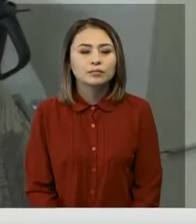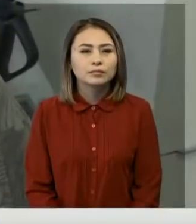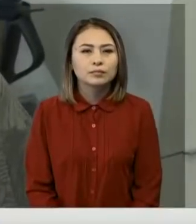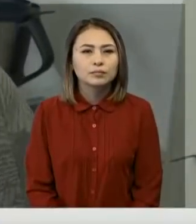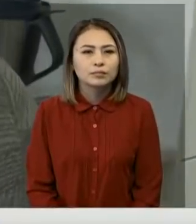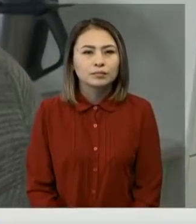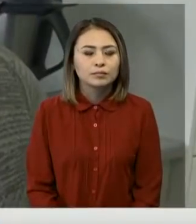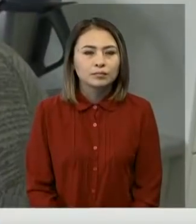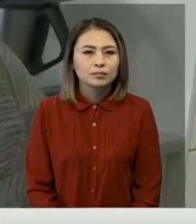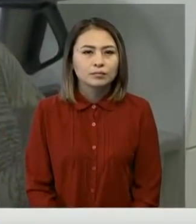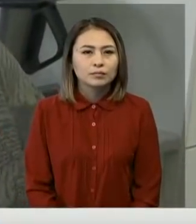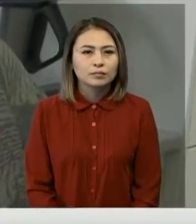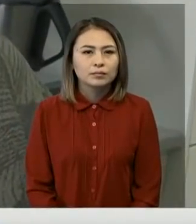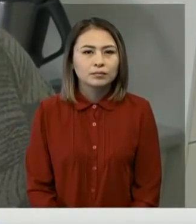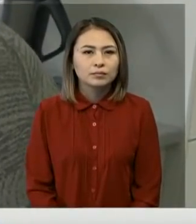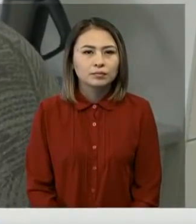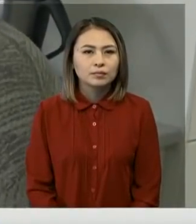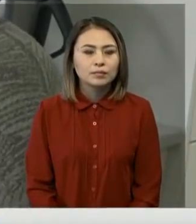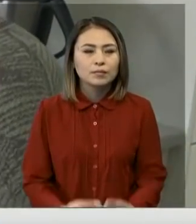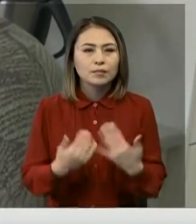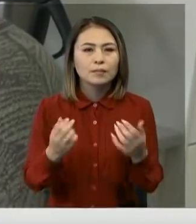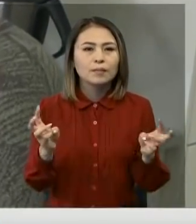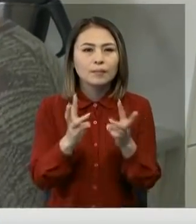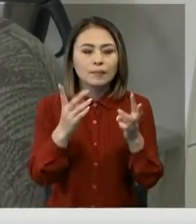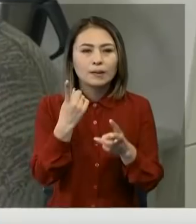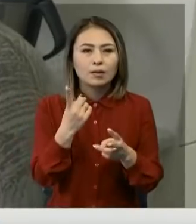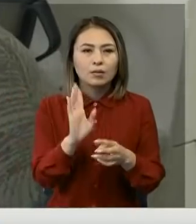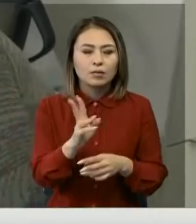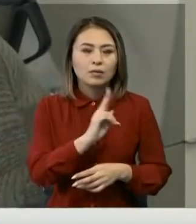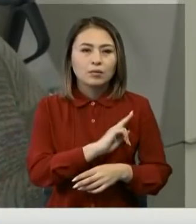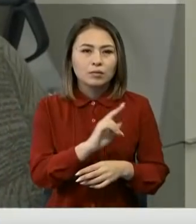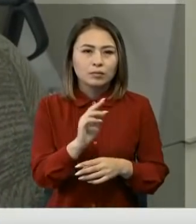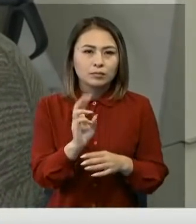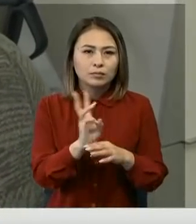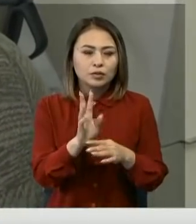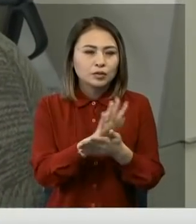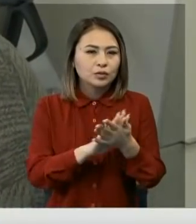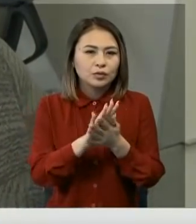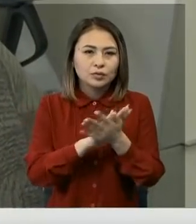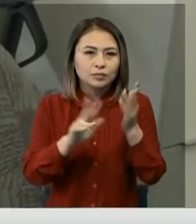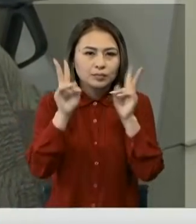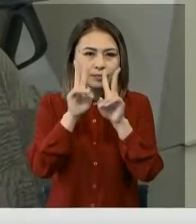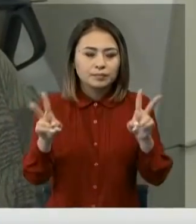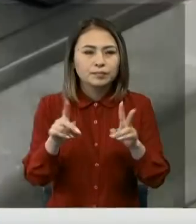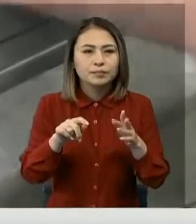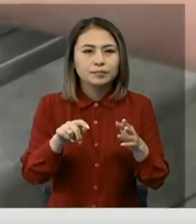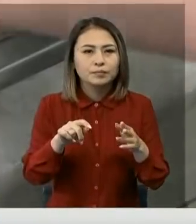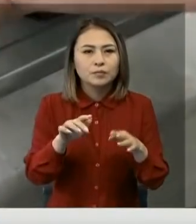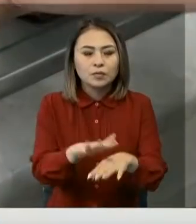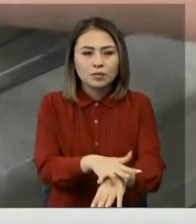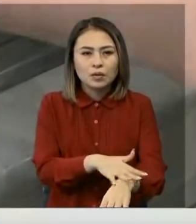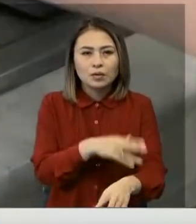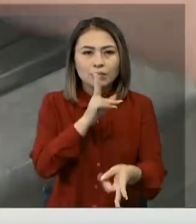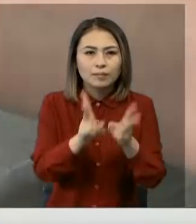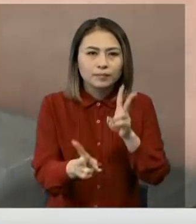Газ болмағасын жерде электрический плитамен отырмыз. Бір компоркасы бар тек қана, іштеңеге үлгермейміз. Ет ассақ ұзақ пісер.